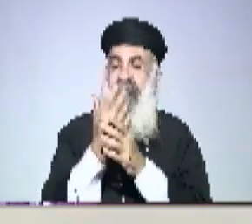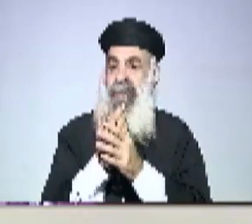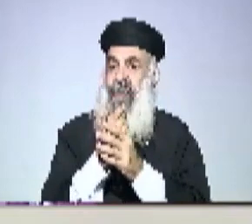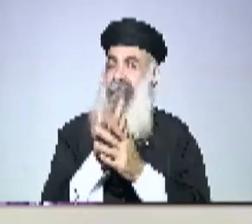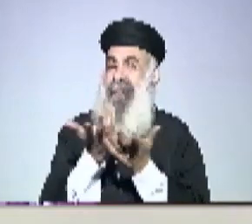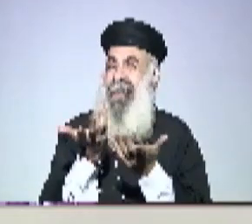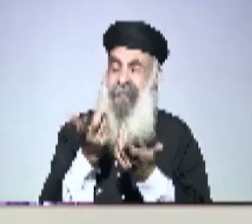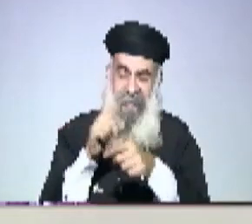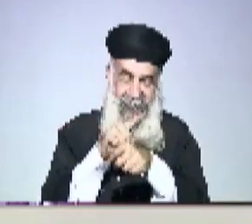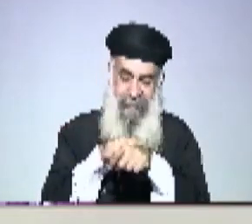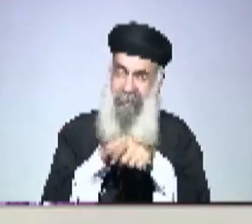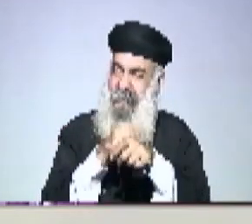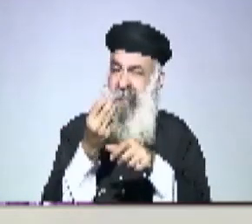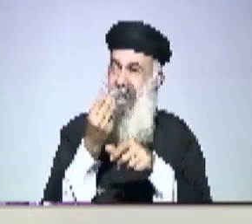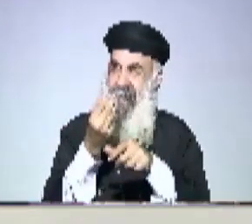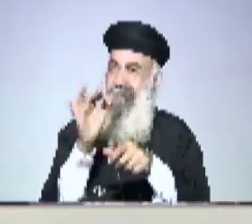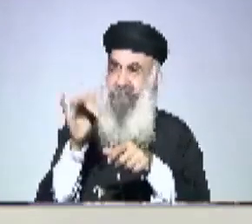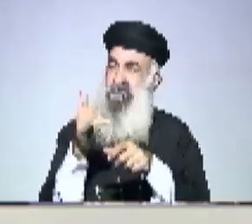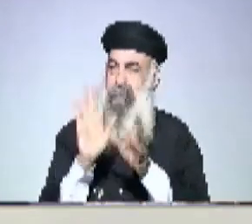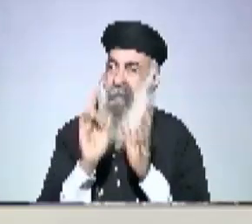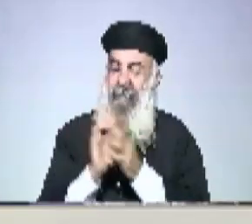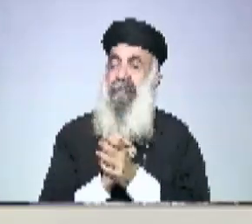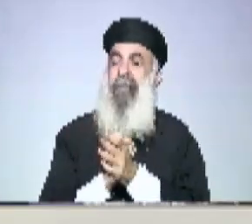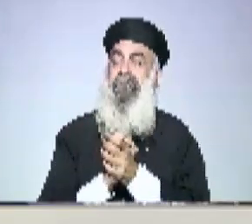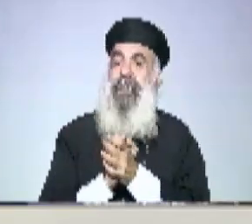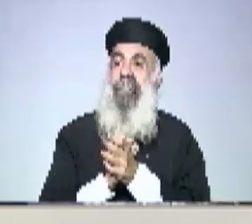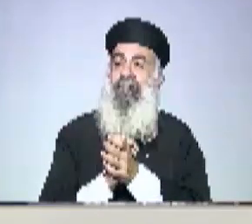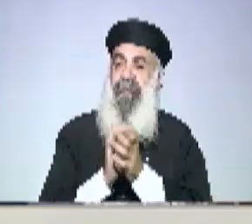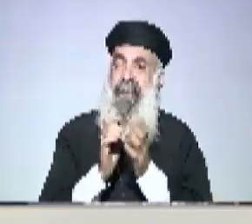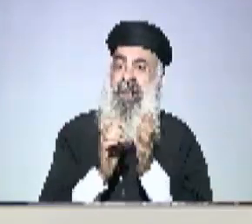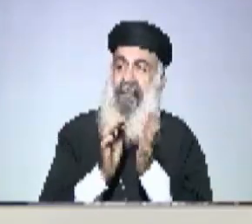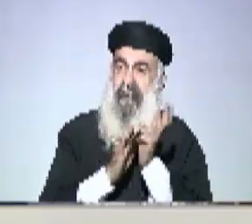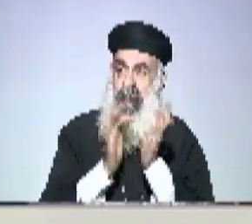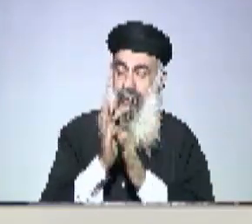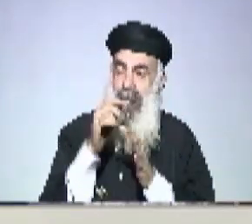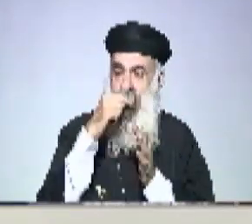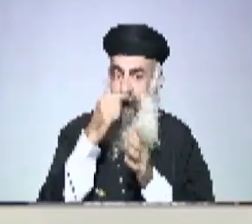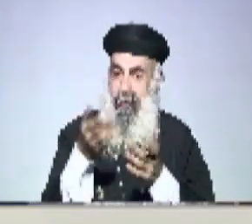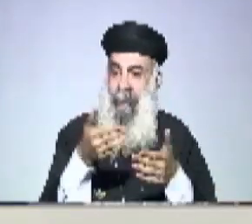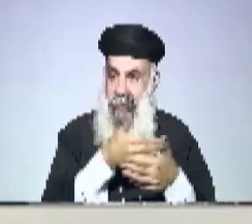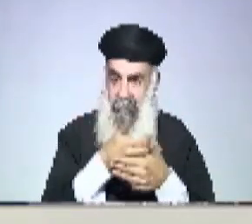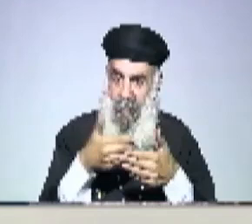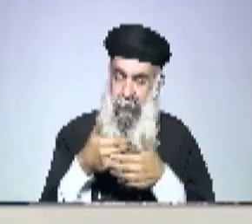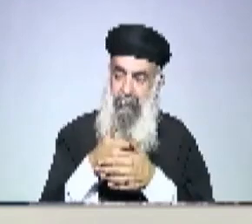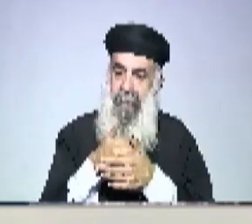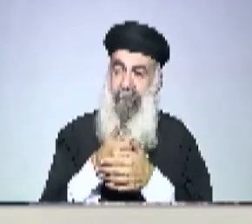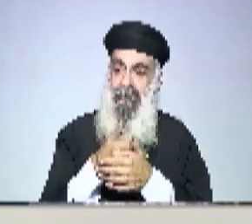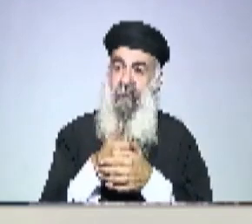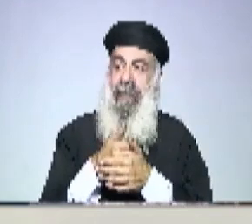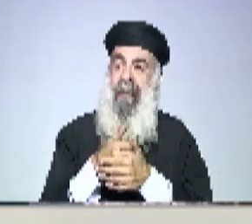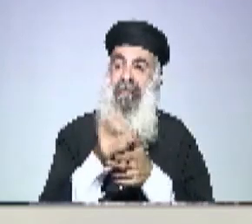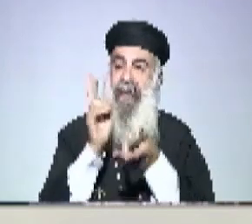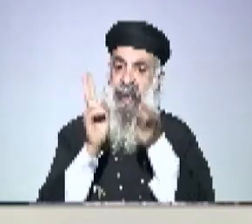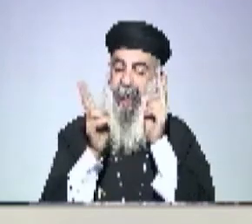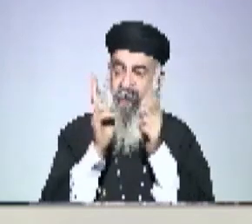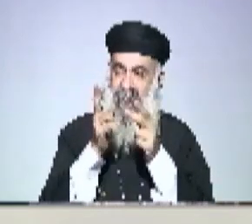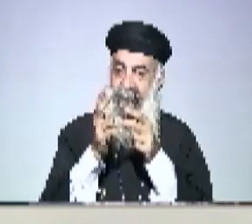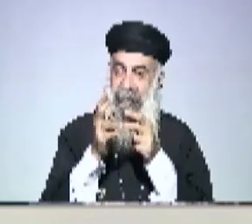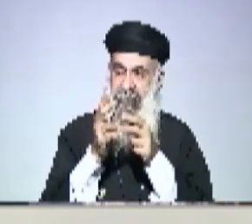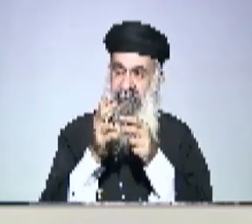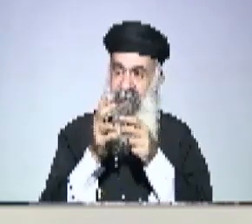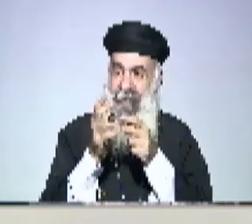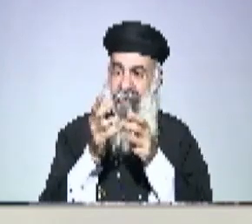ساعته لم تاتي ما هي الموعد طبعا لما المسيح قال الكلام ده للعذ مريم في عرس قان الجليل كان يقصد